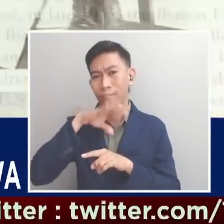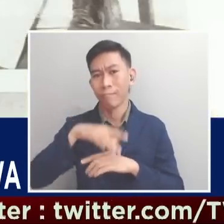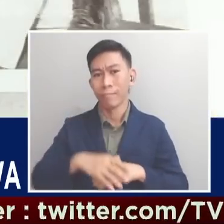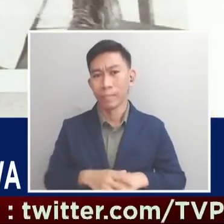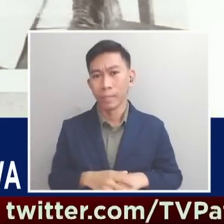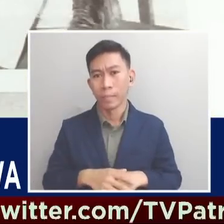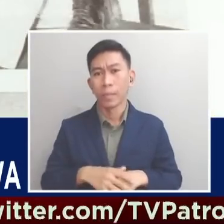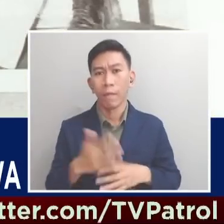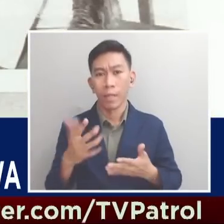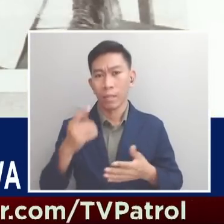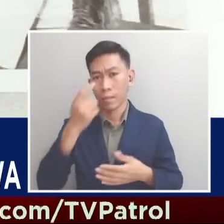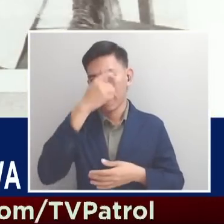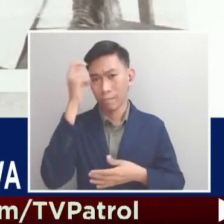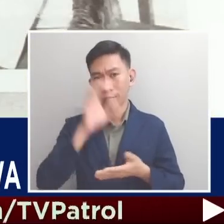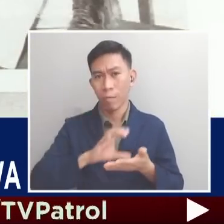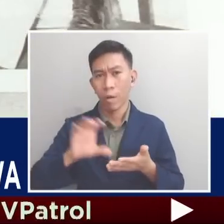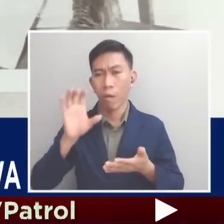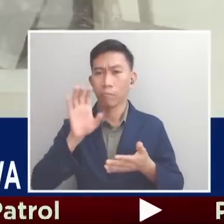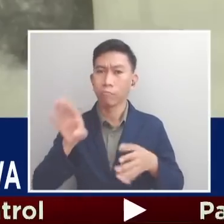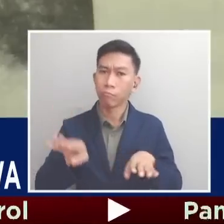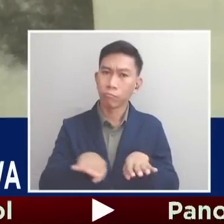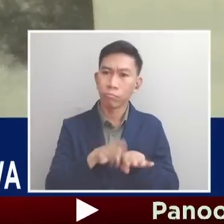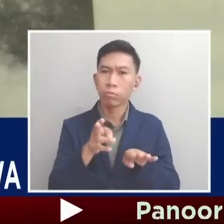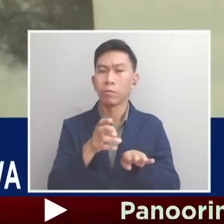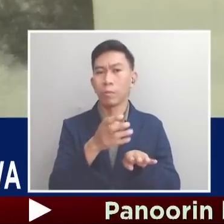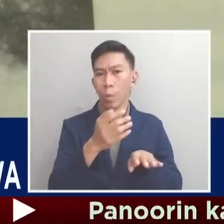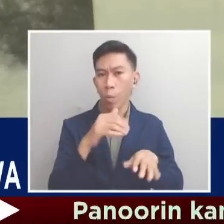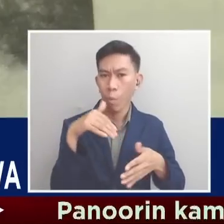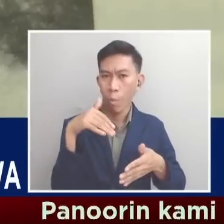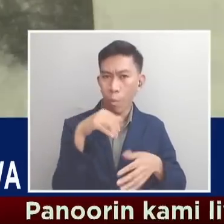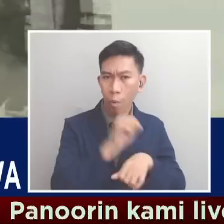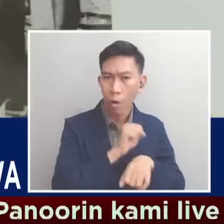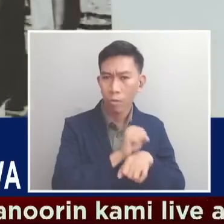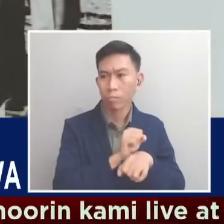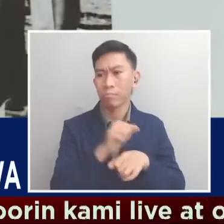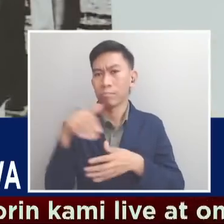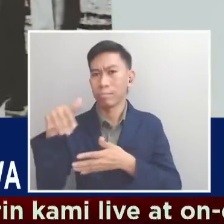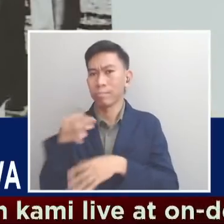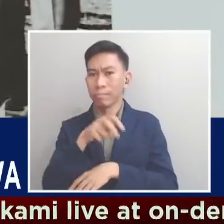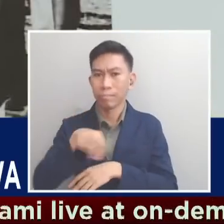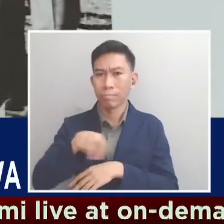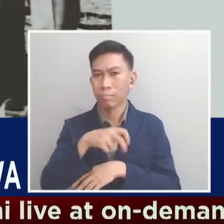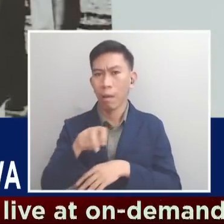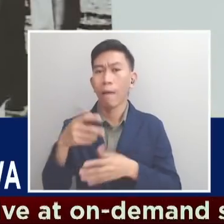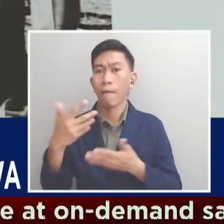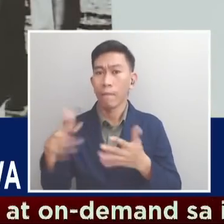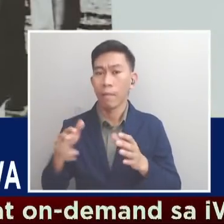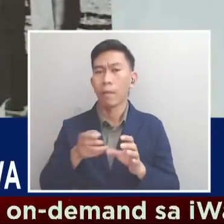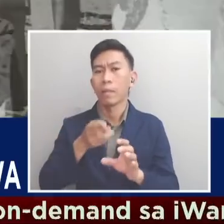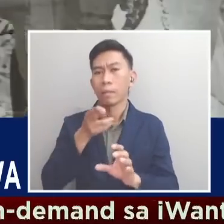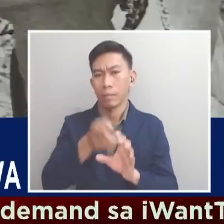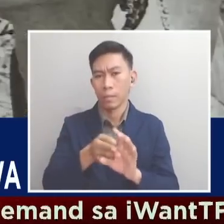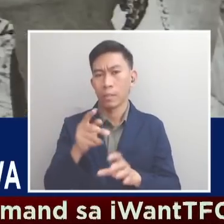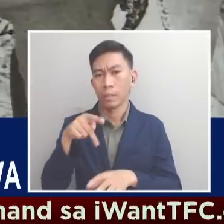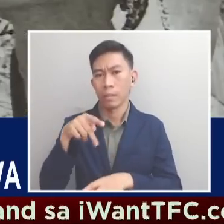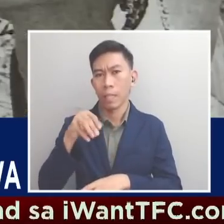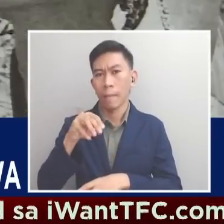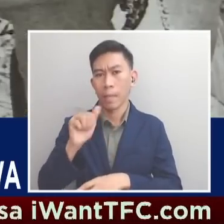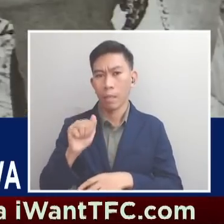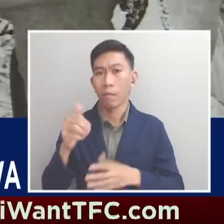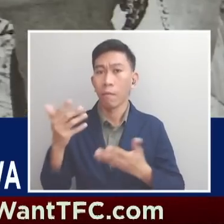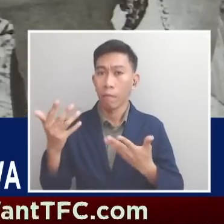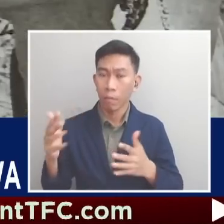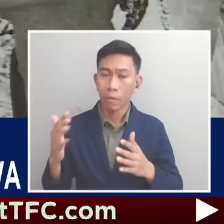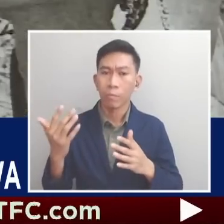bilang working student bago pumasok sa PMA. Naging sundalo, nagretiro bilang AFP Chief of Staff at tinapos